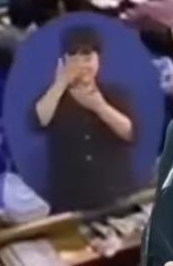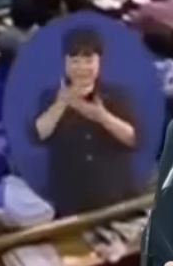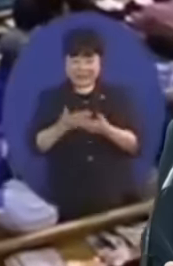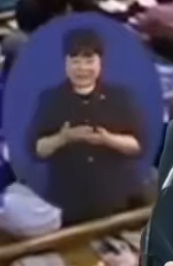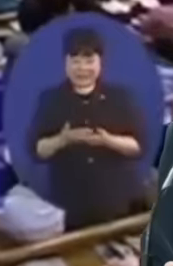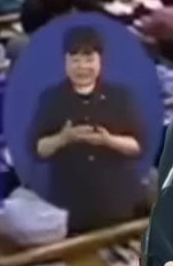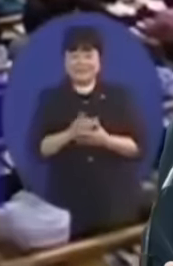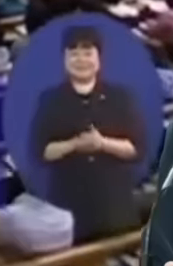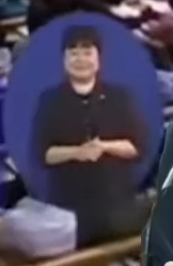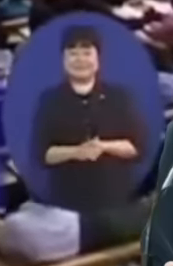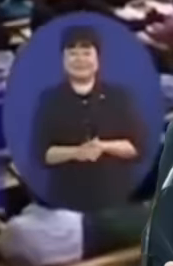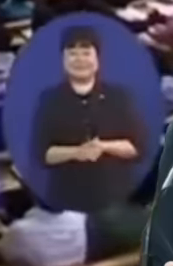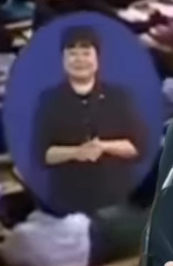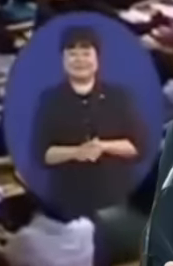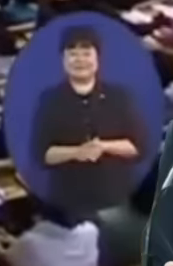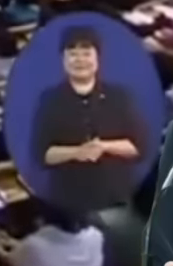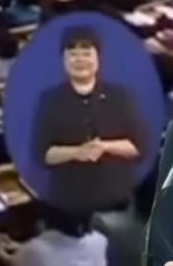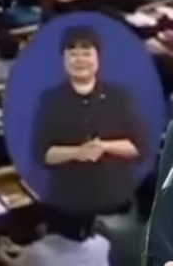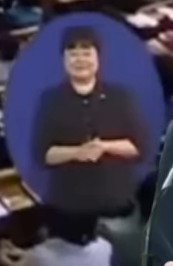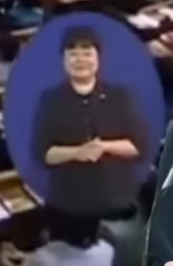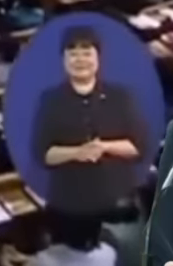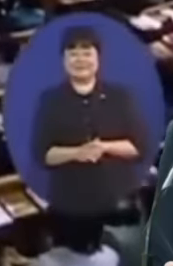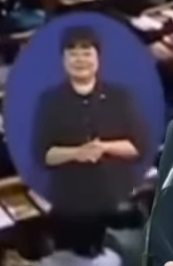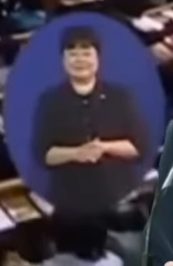칭함을 받으나니라.